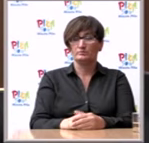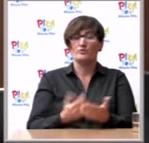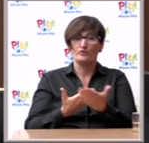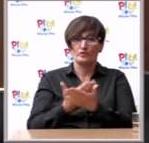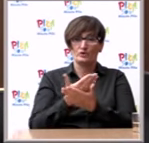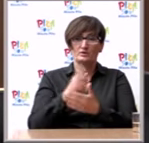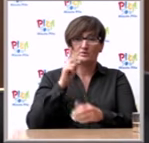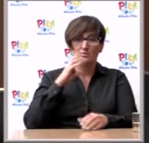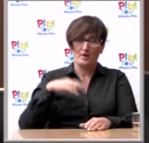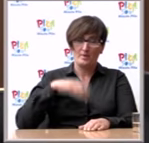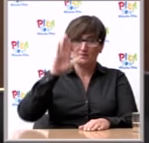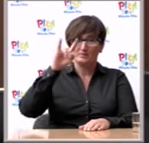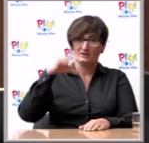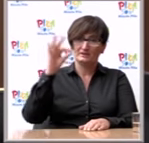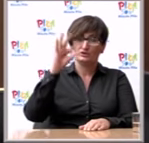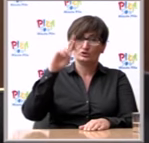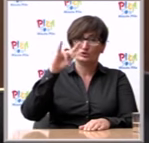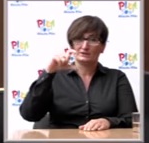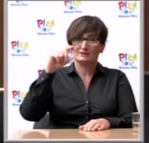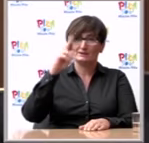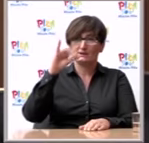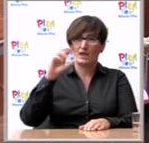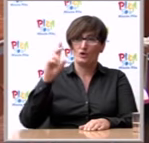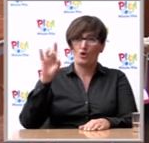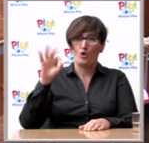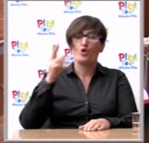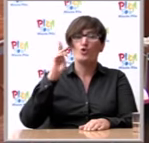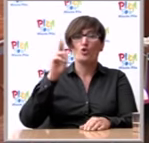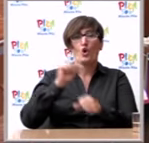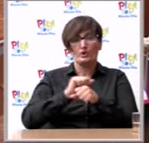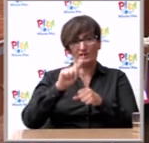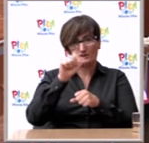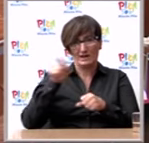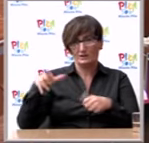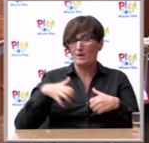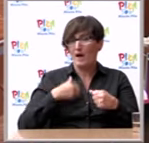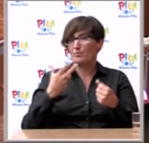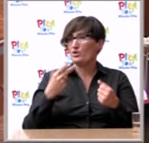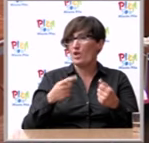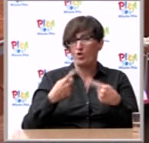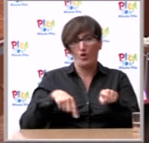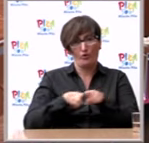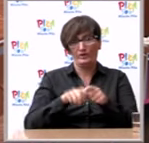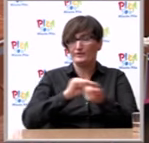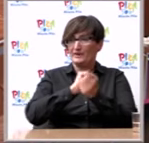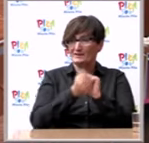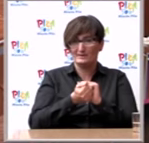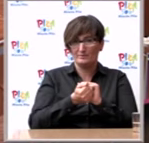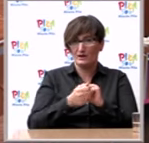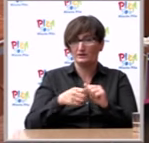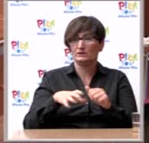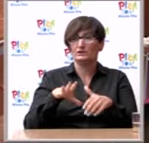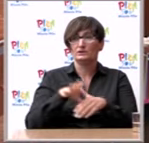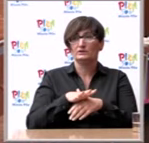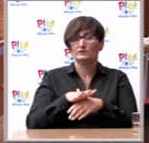wniosek pana przewodniczącego Bystrzyckiego. Kto jest za tym, aby nie dokonywać zmian w zaproponowanej uchwale? Proszę o